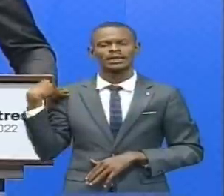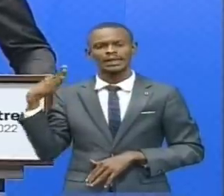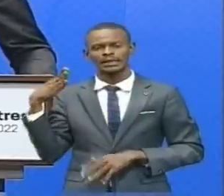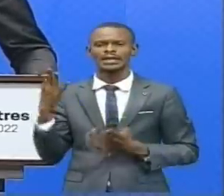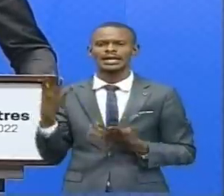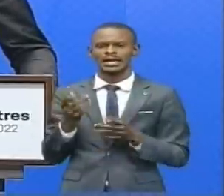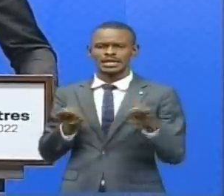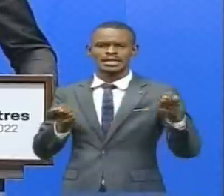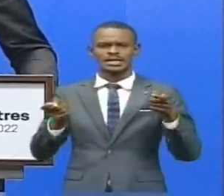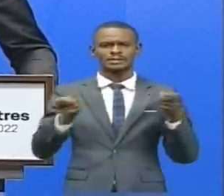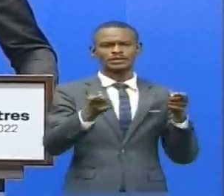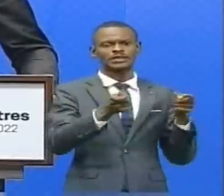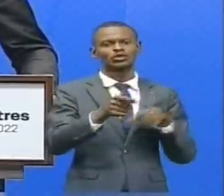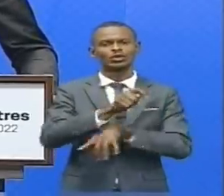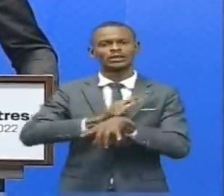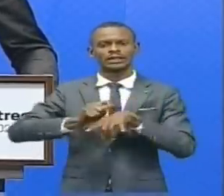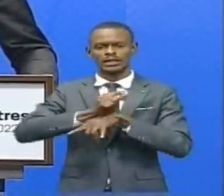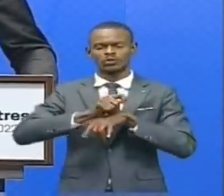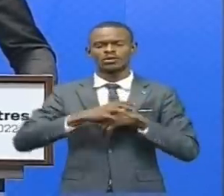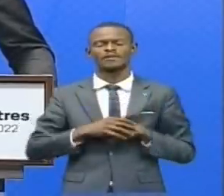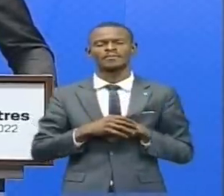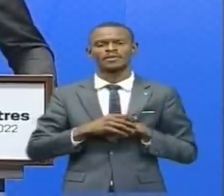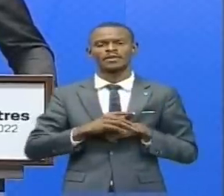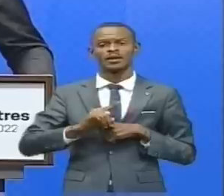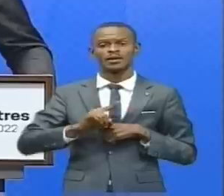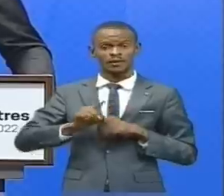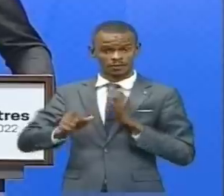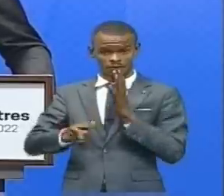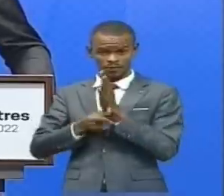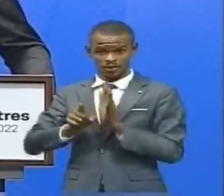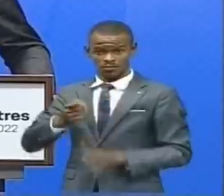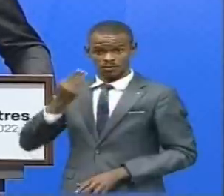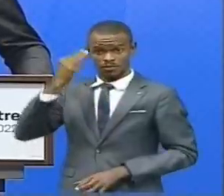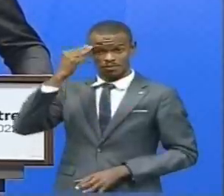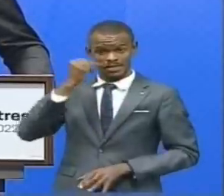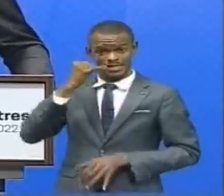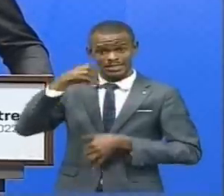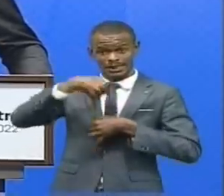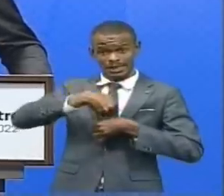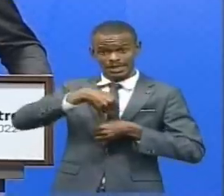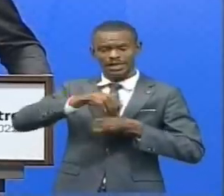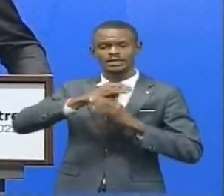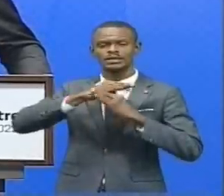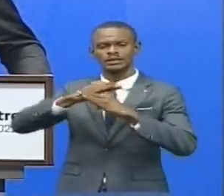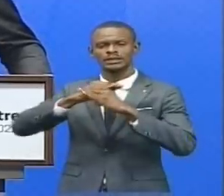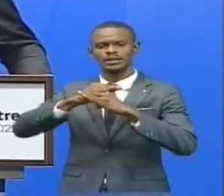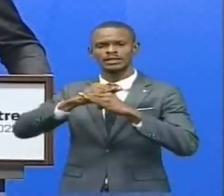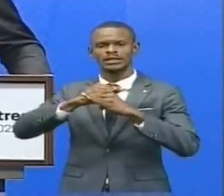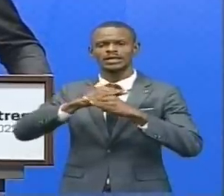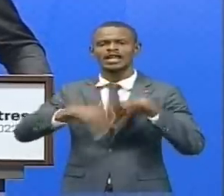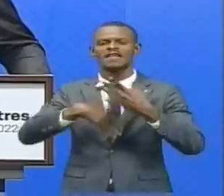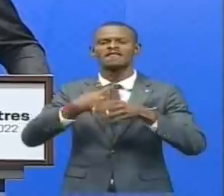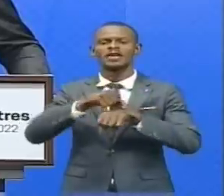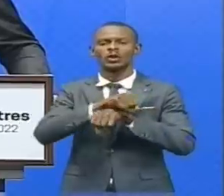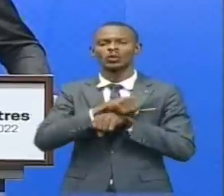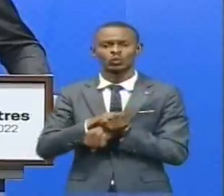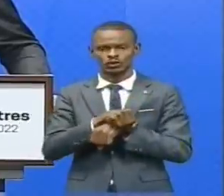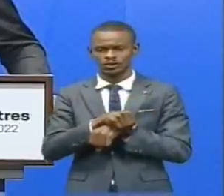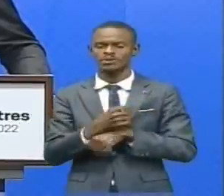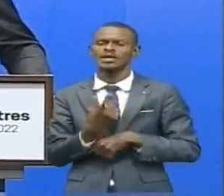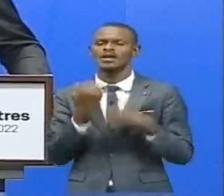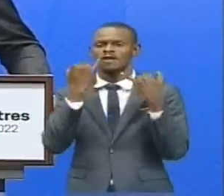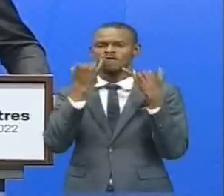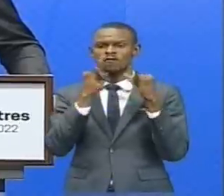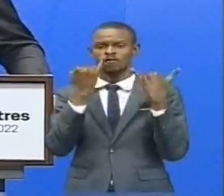le vice-premier ministre, ministre de l'Intérieur, Sécurité, décentralisation et affaires coutumières, a informé le Conseil de l'État